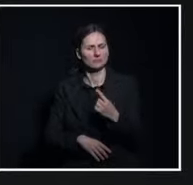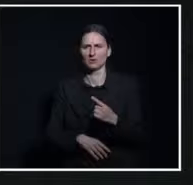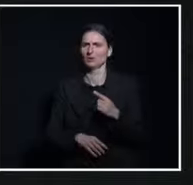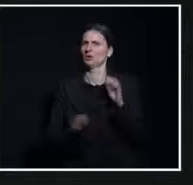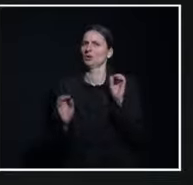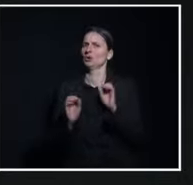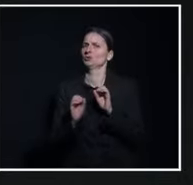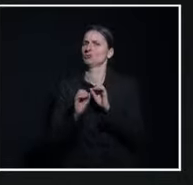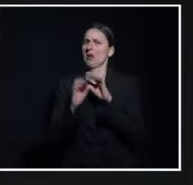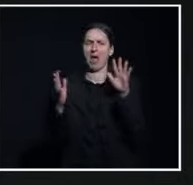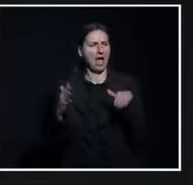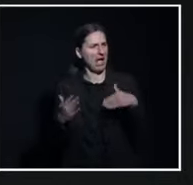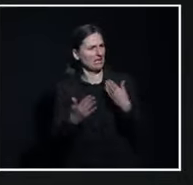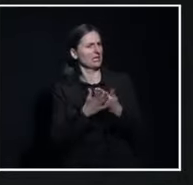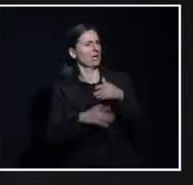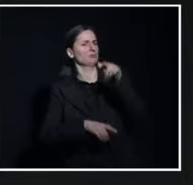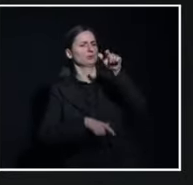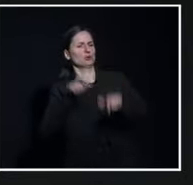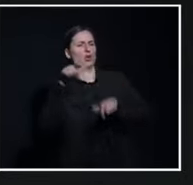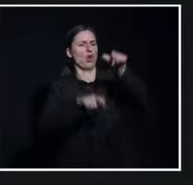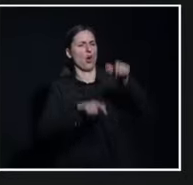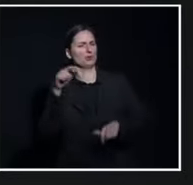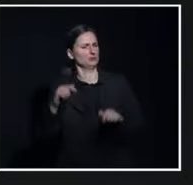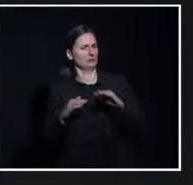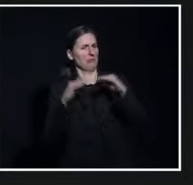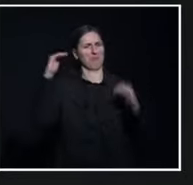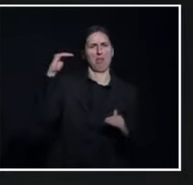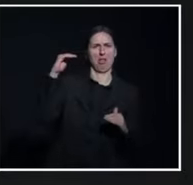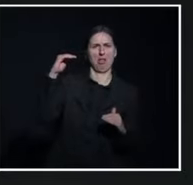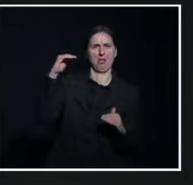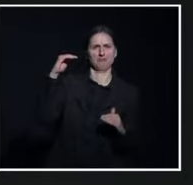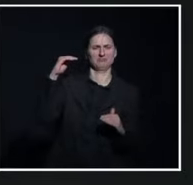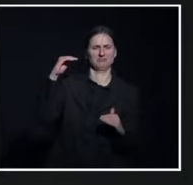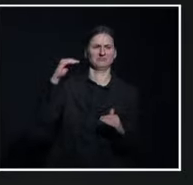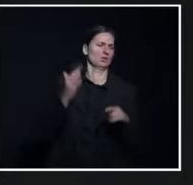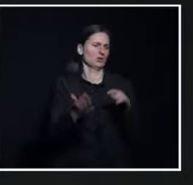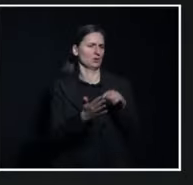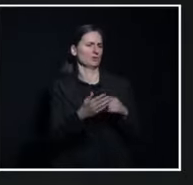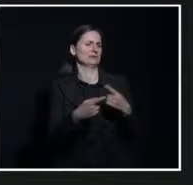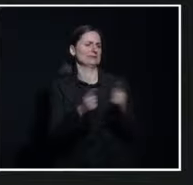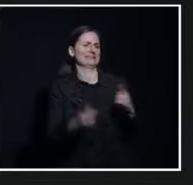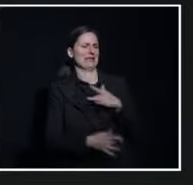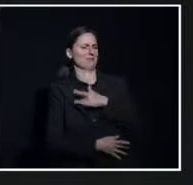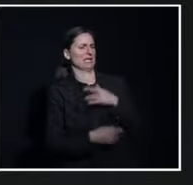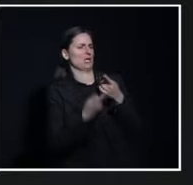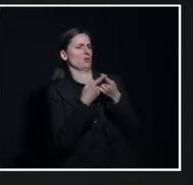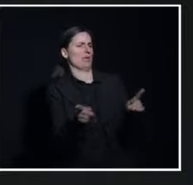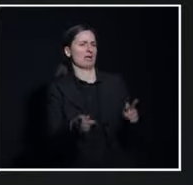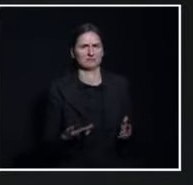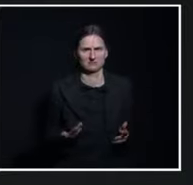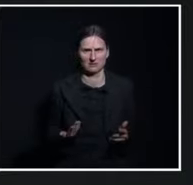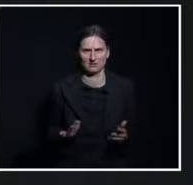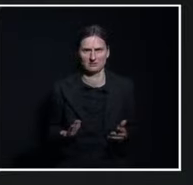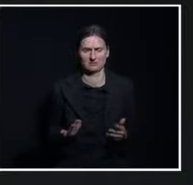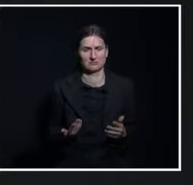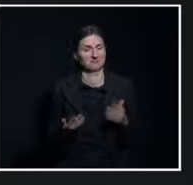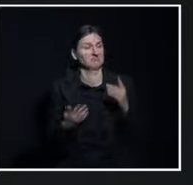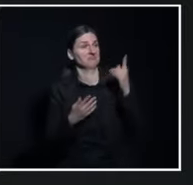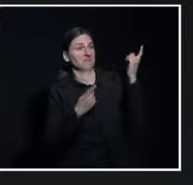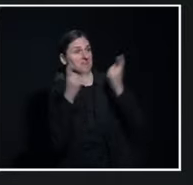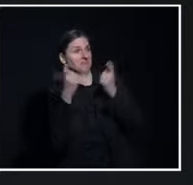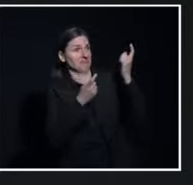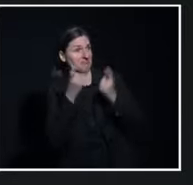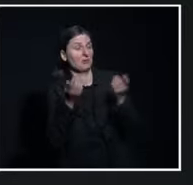sich einreden lassen, dass es Menschen gäbe, die aufgrund ihrer Religion, ihrer